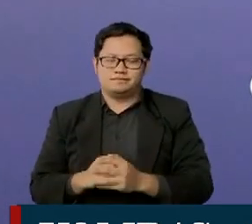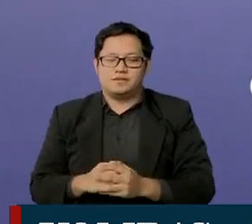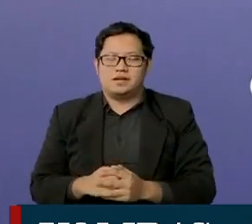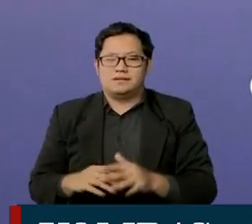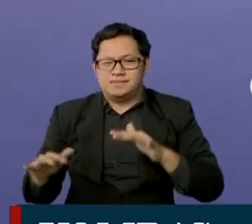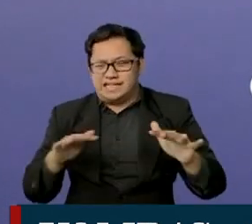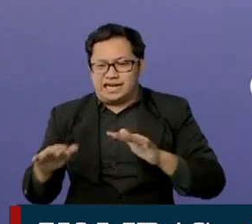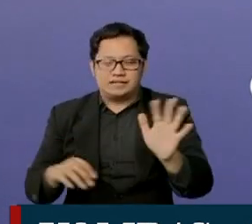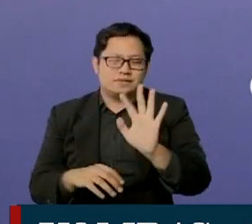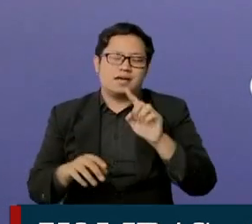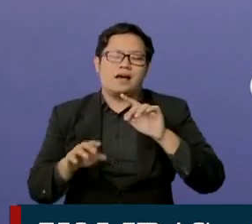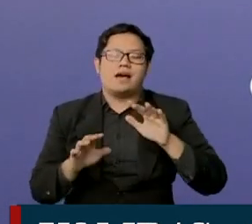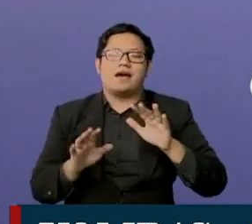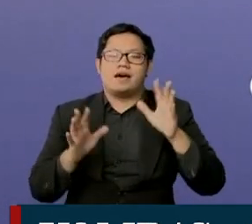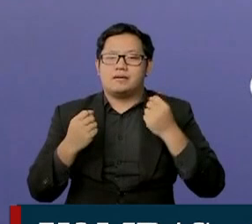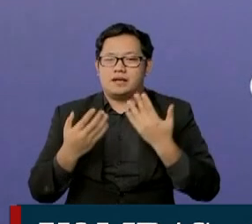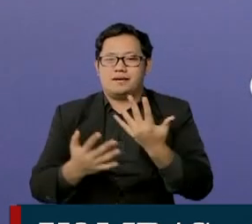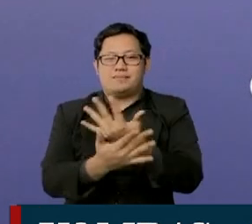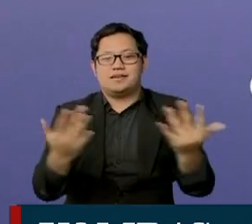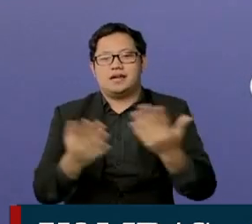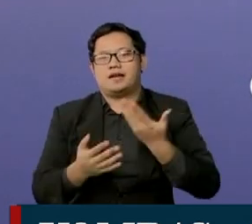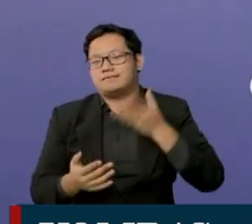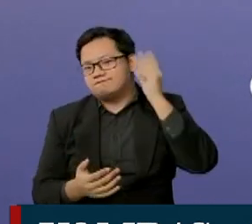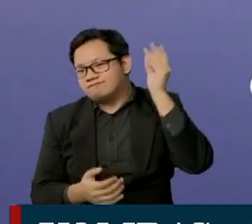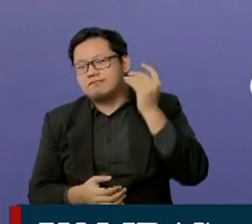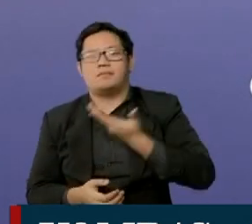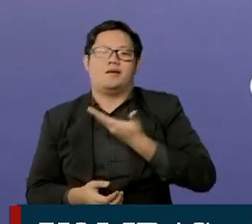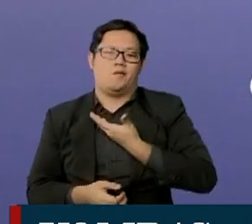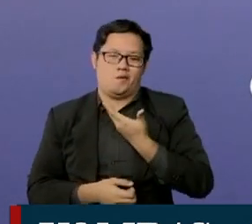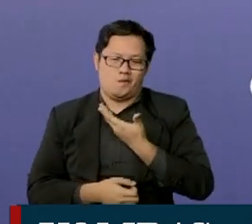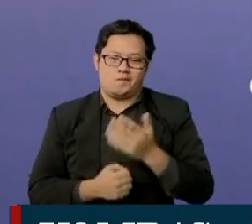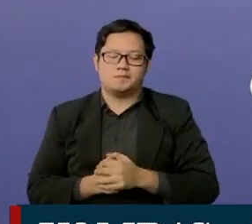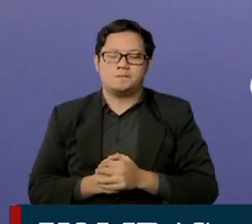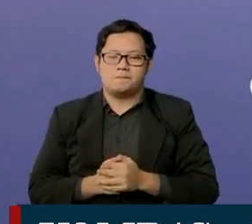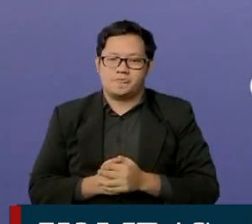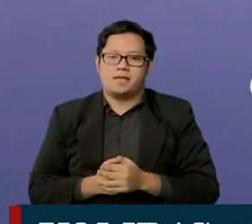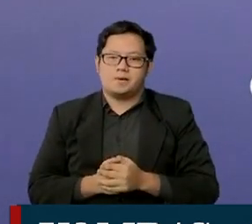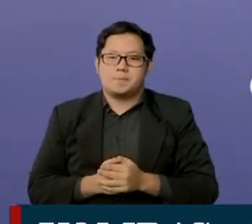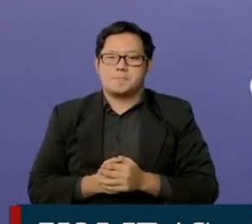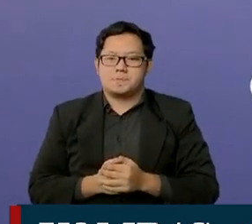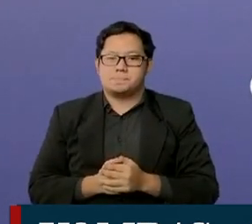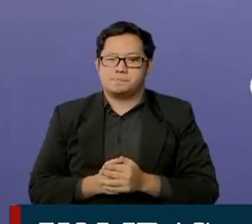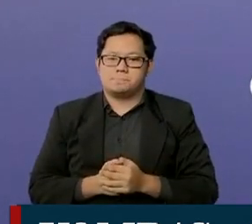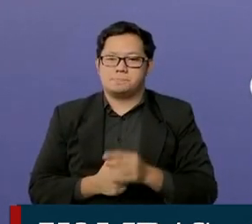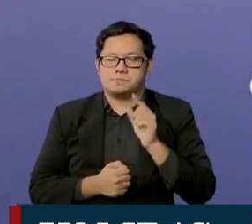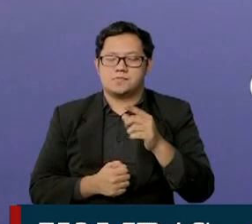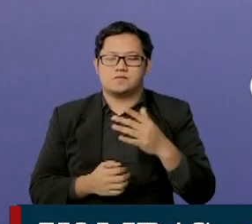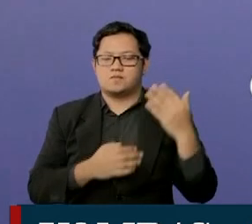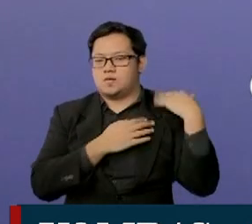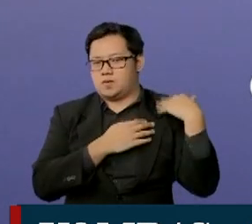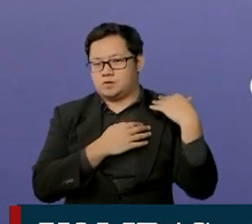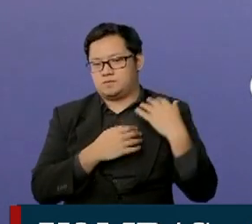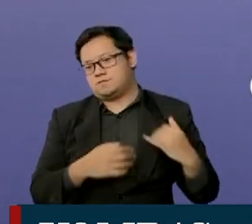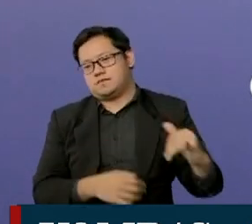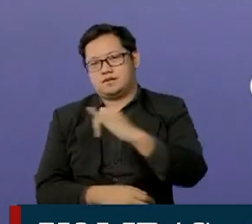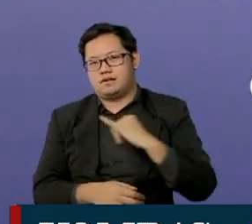bagi masyarakat yang mendengarnya Untuk itu kita menjadi tugas kita bersama